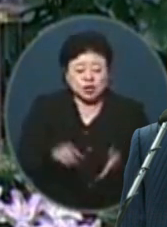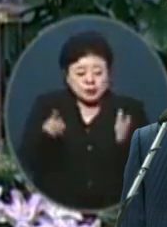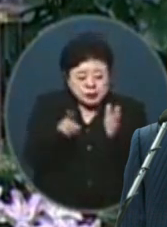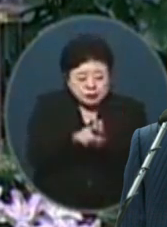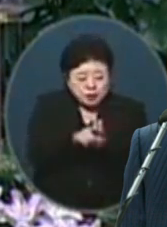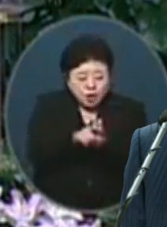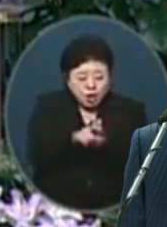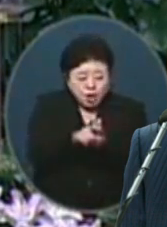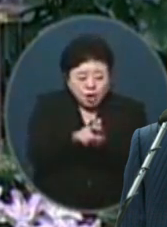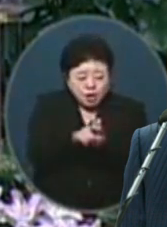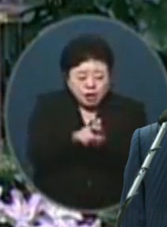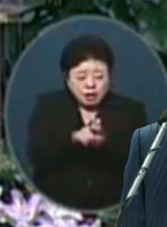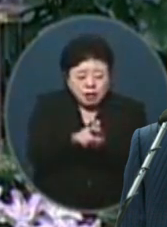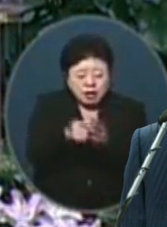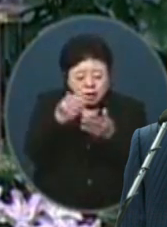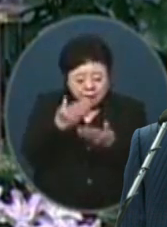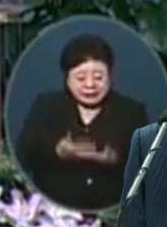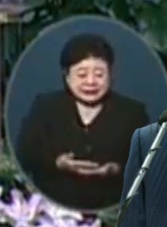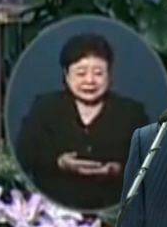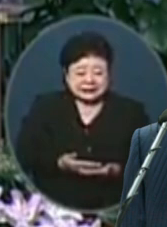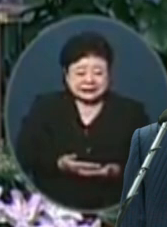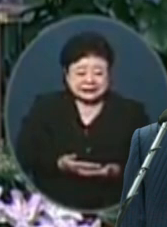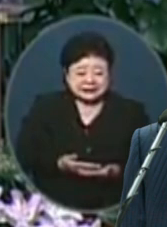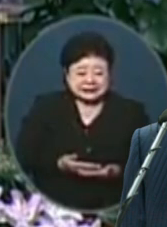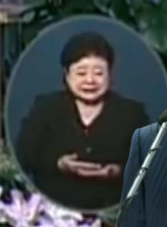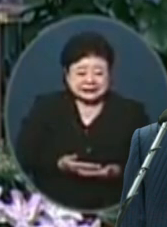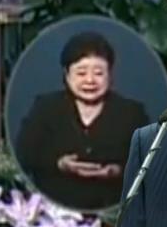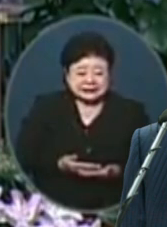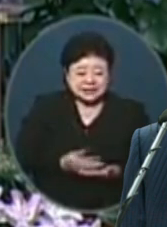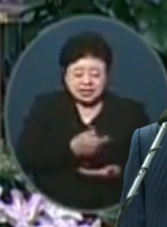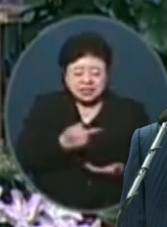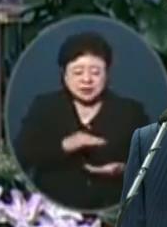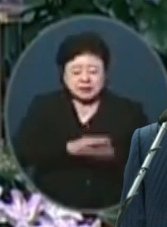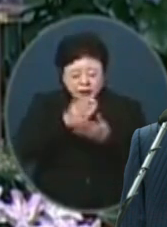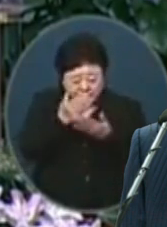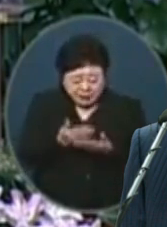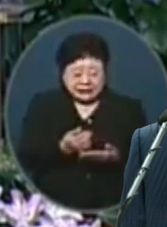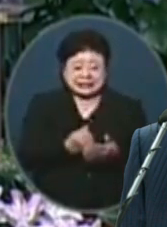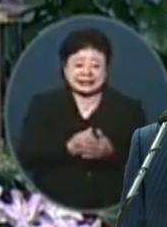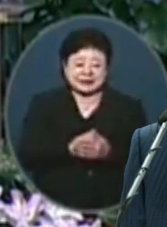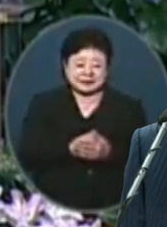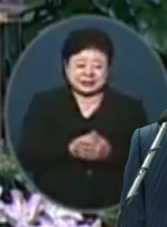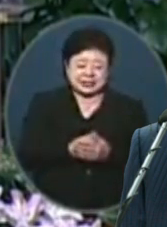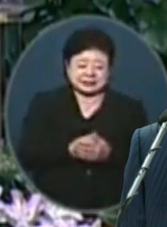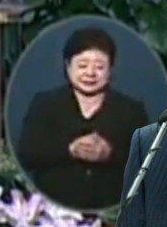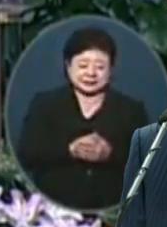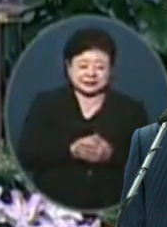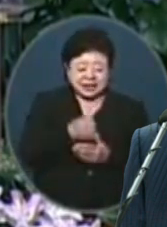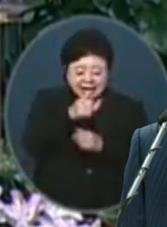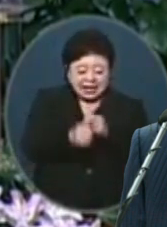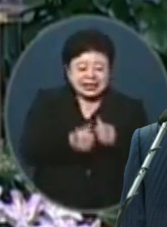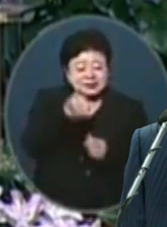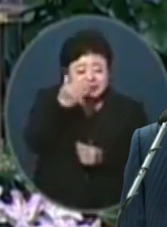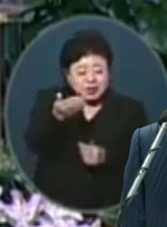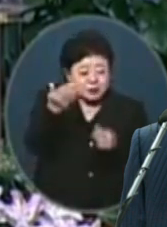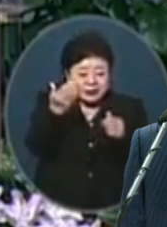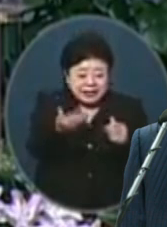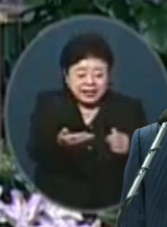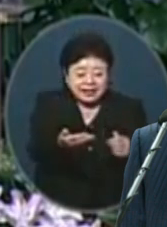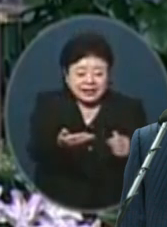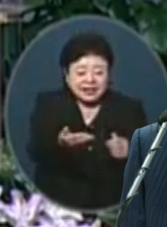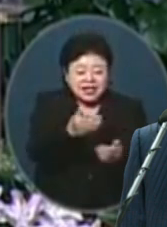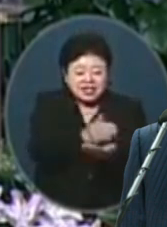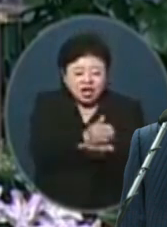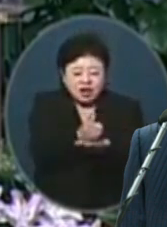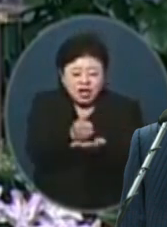믿음으로 받아들이는 큰 변화를 가졌기 때문인 것입니다. 하나님이 여러분에게